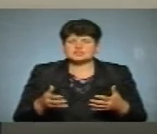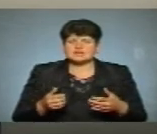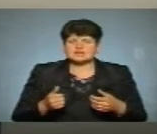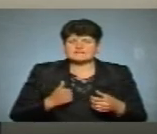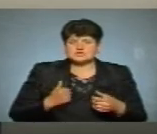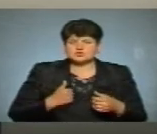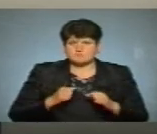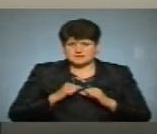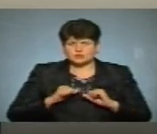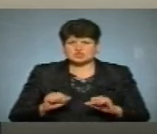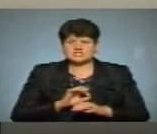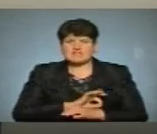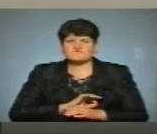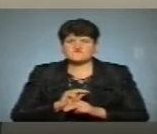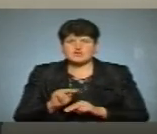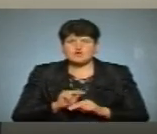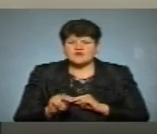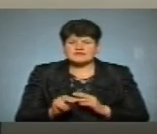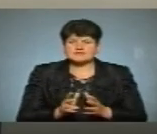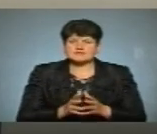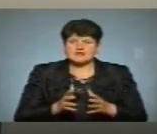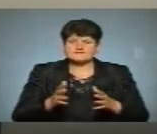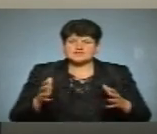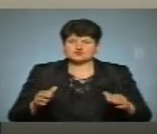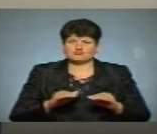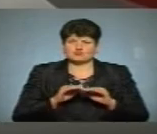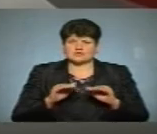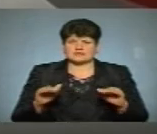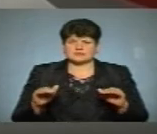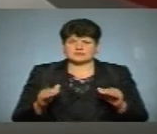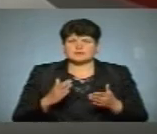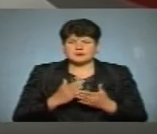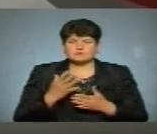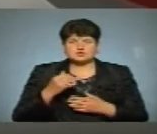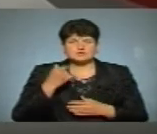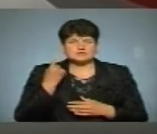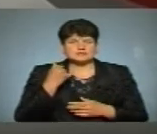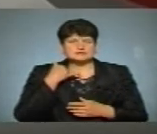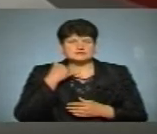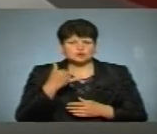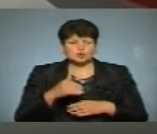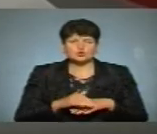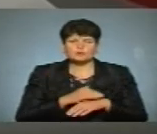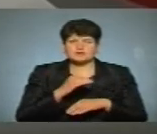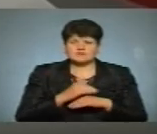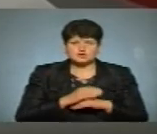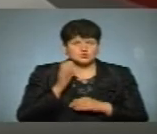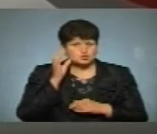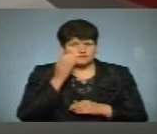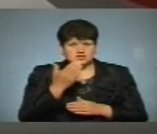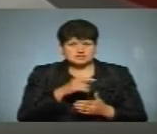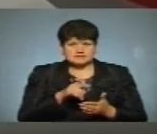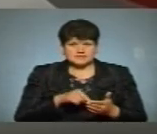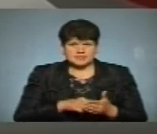військово-патріотичне виховання більш на вищому рівні. Маємо ще один телефонний дзвінок. Доброго вечора. Слухаємо ваше